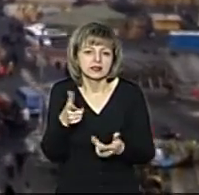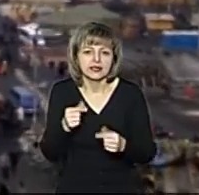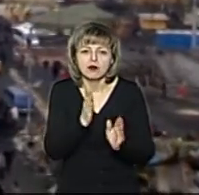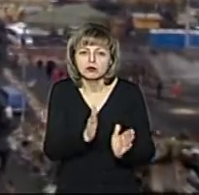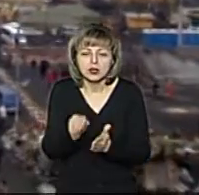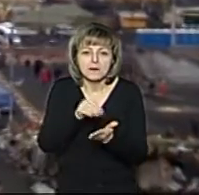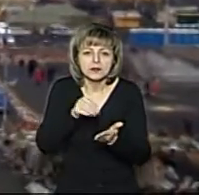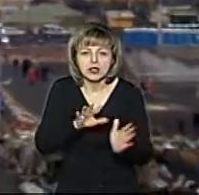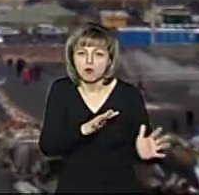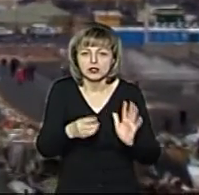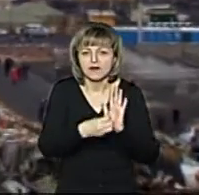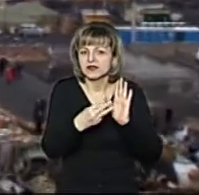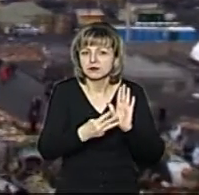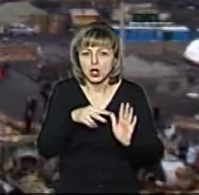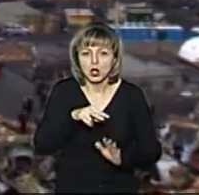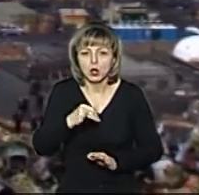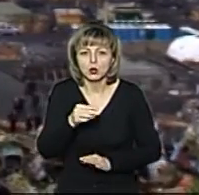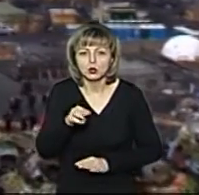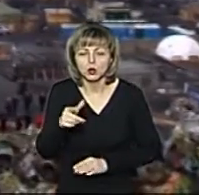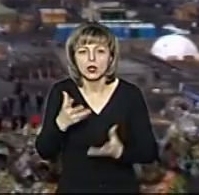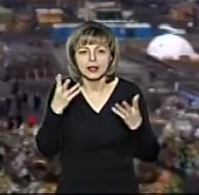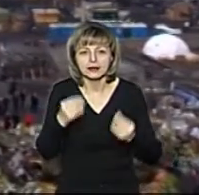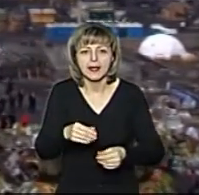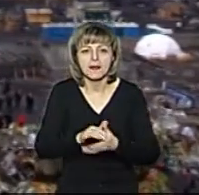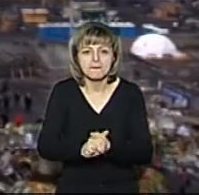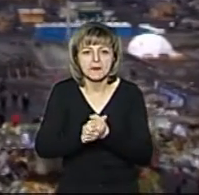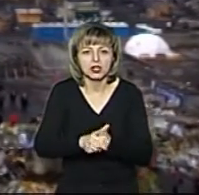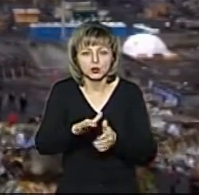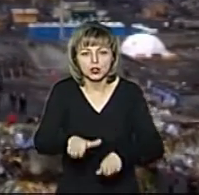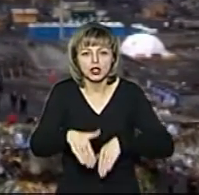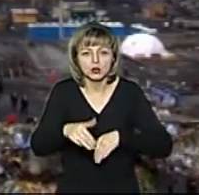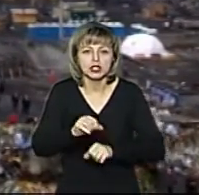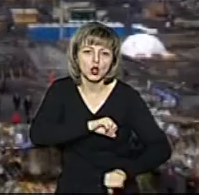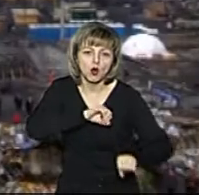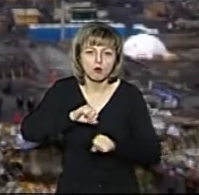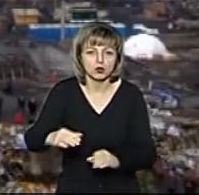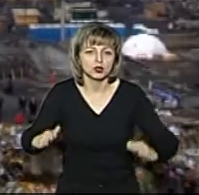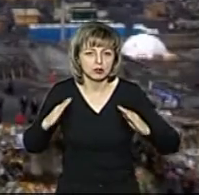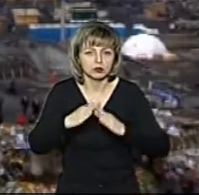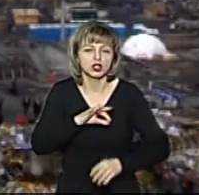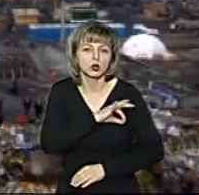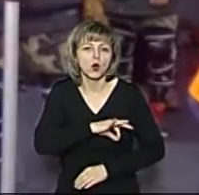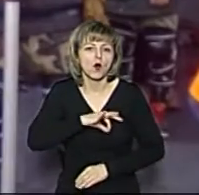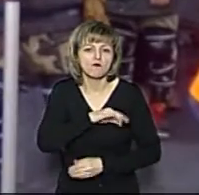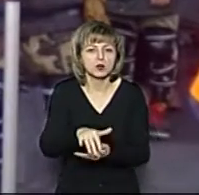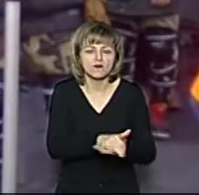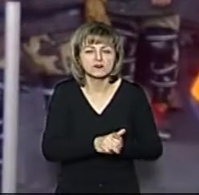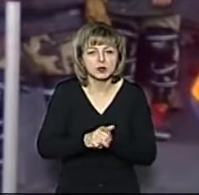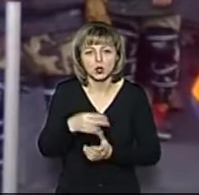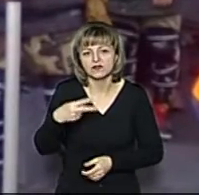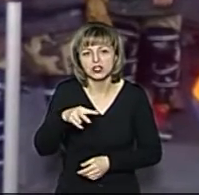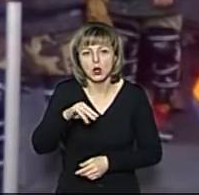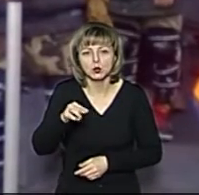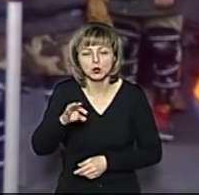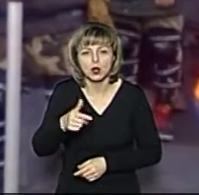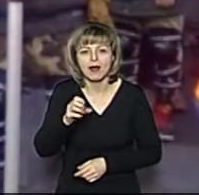описав події 18 лютого, день так званої мирної ходи і оборону будинку профспілок. 20